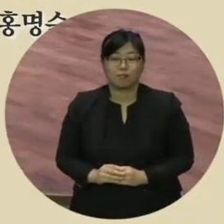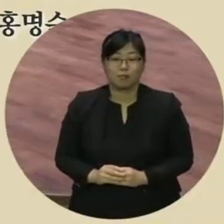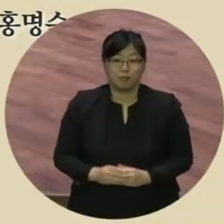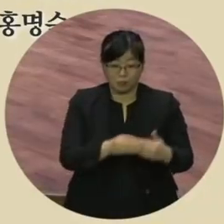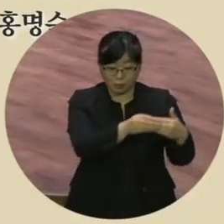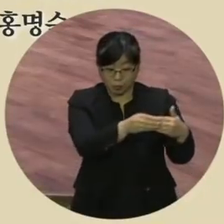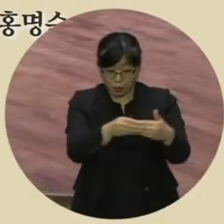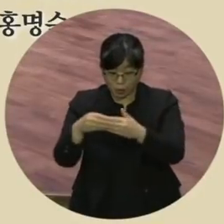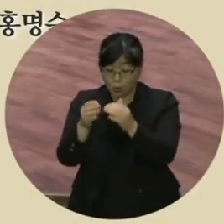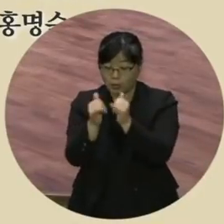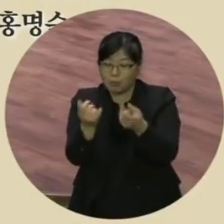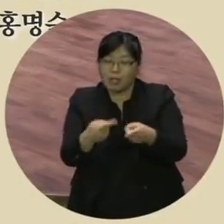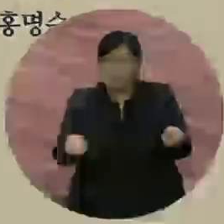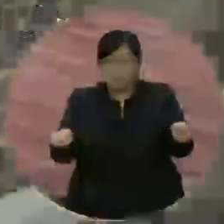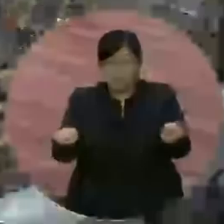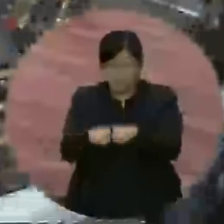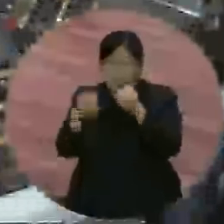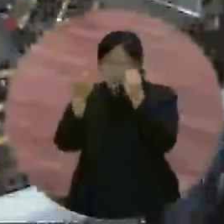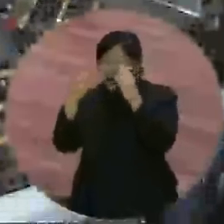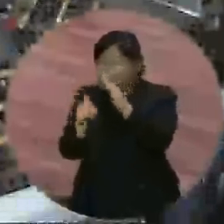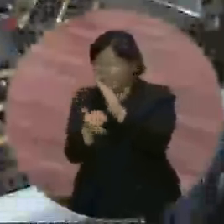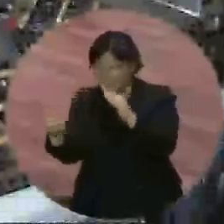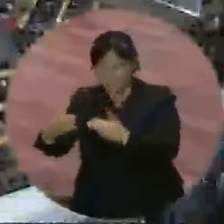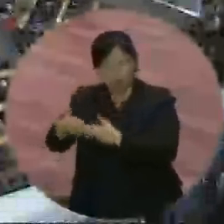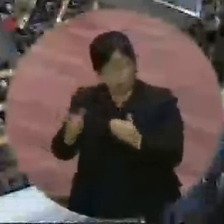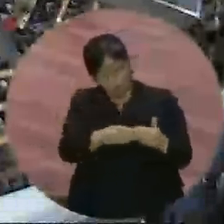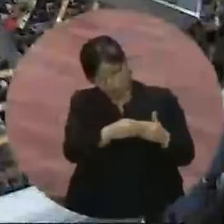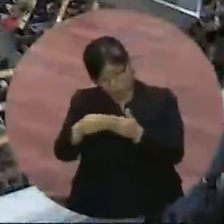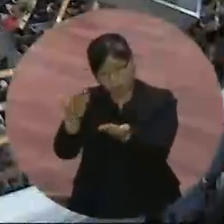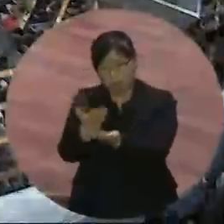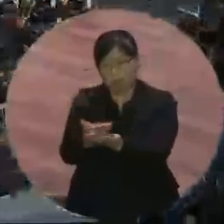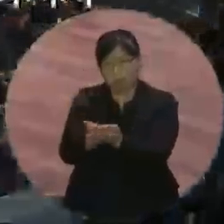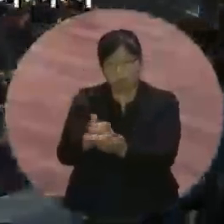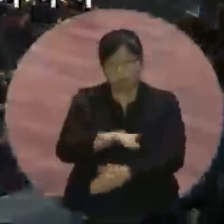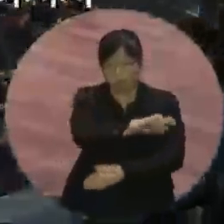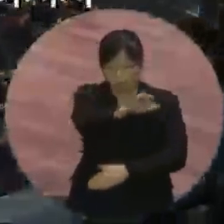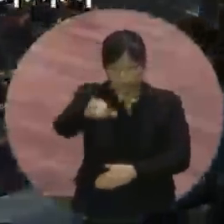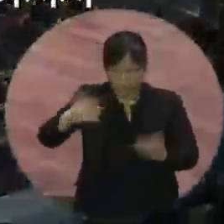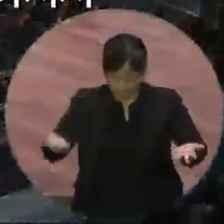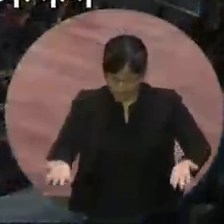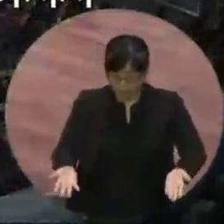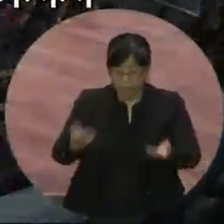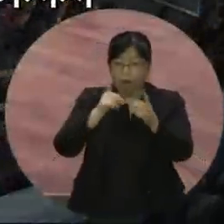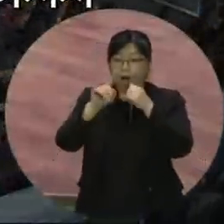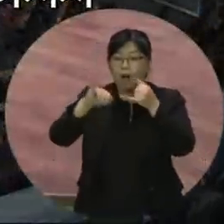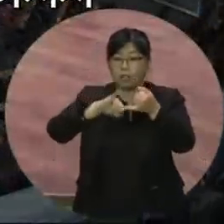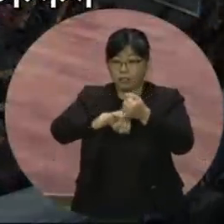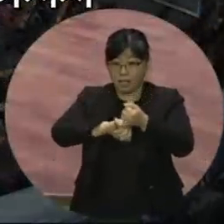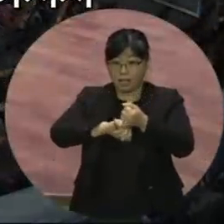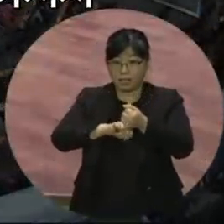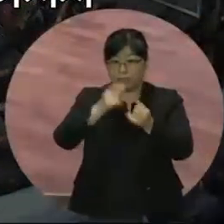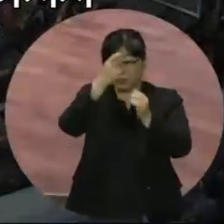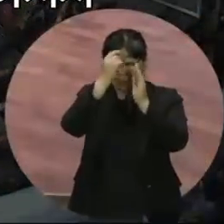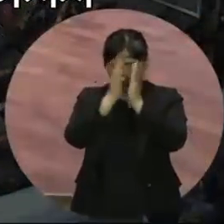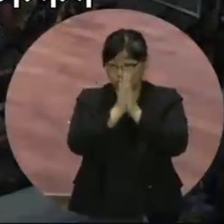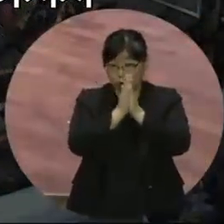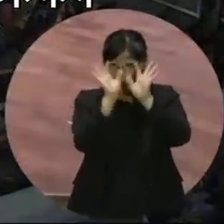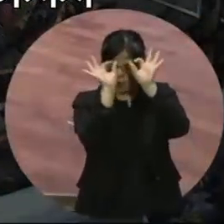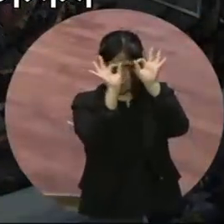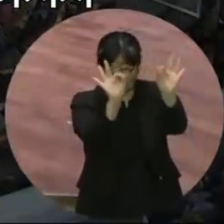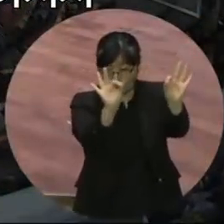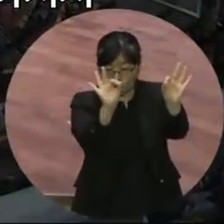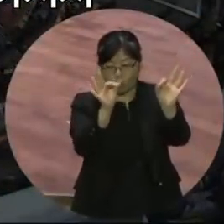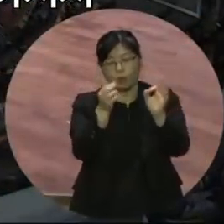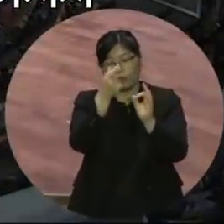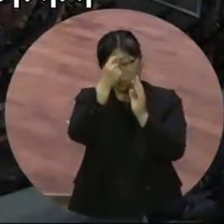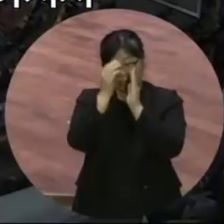인도하신 분과 함께 새가족실로 안내 받으시기 바랍니다. 우리 다 일어나셔서 언약기도 하도록 하겠습니다. 한 주간 구원의